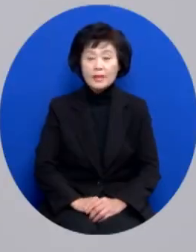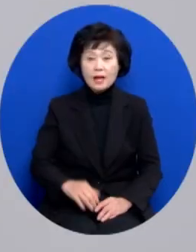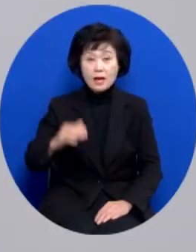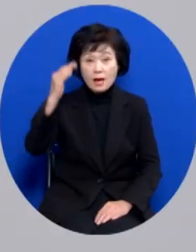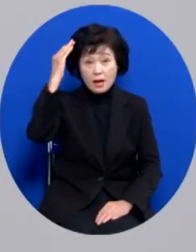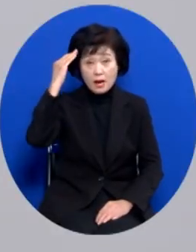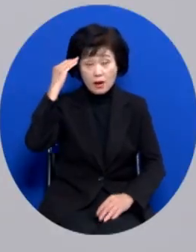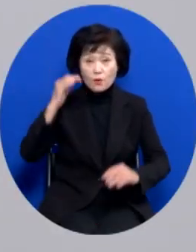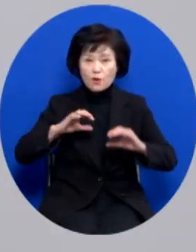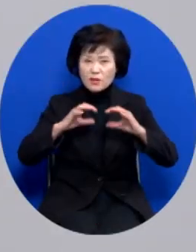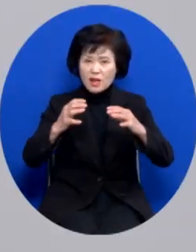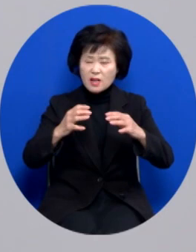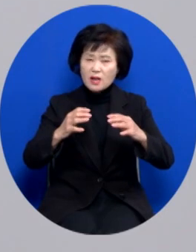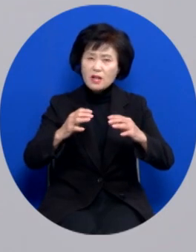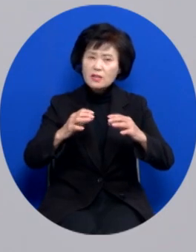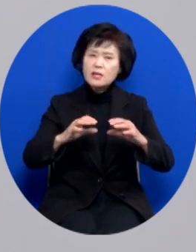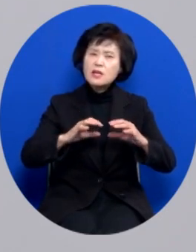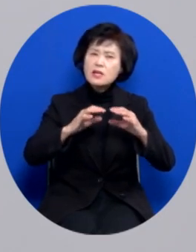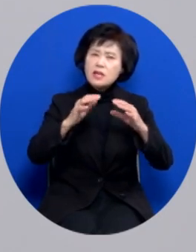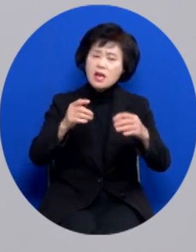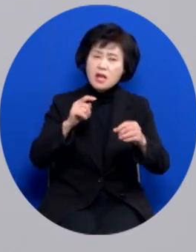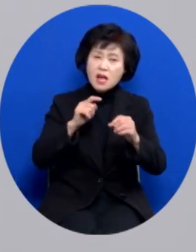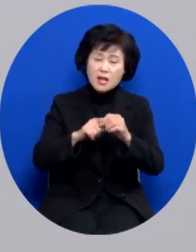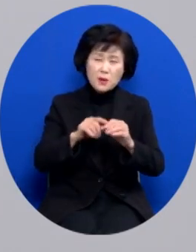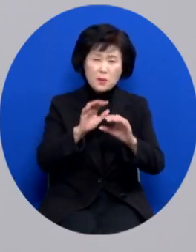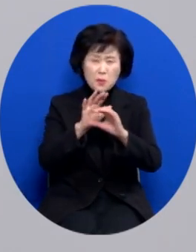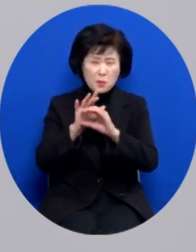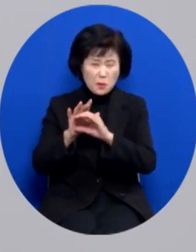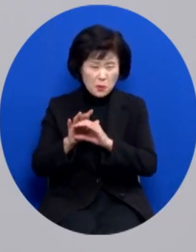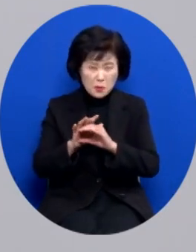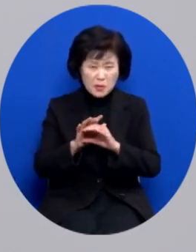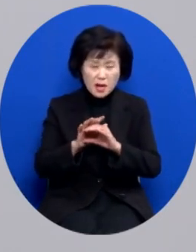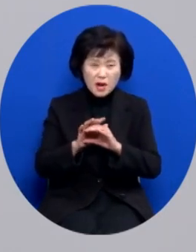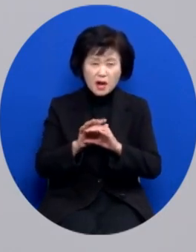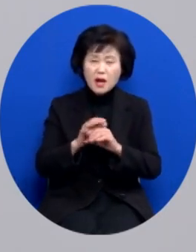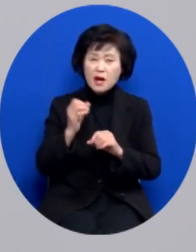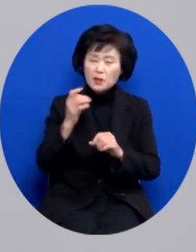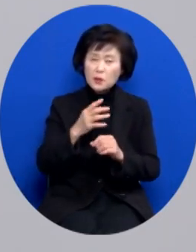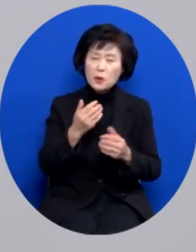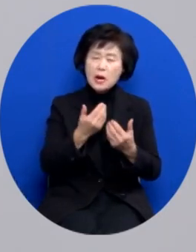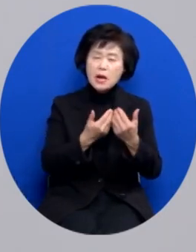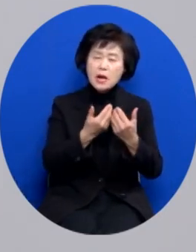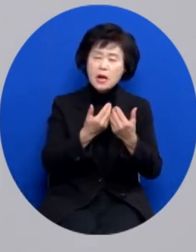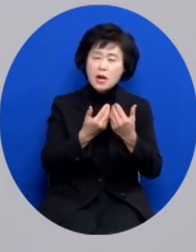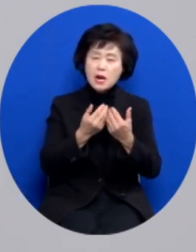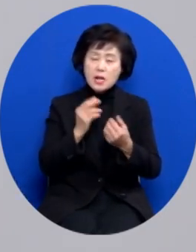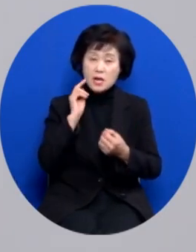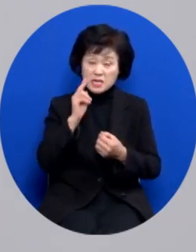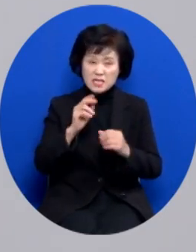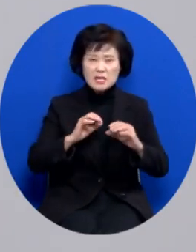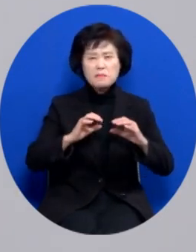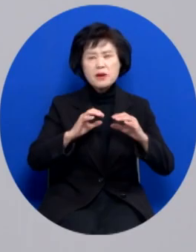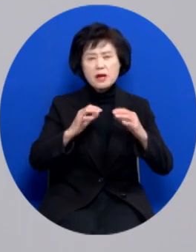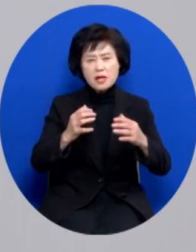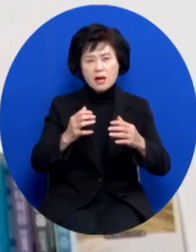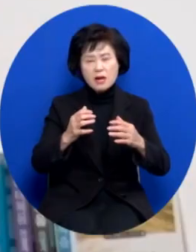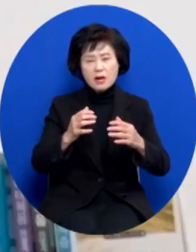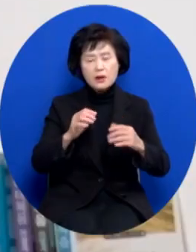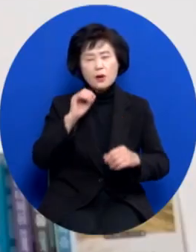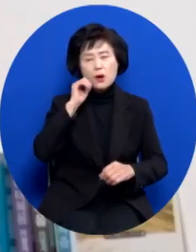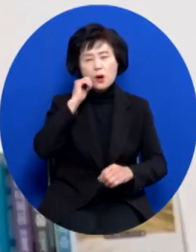우리나라는 지금 전 세계적인 코로나19뿐만 아니라 초갈등 사회로 어려운 나날을 보내고